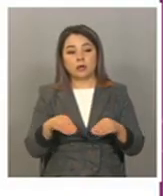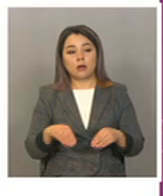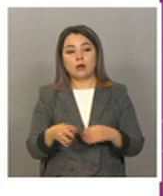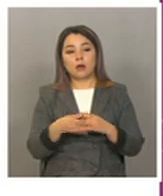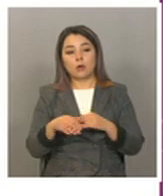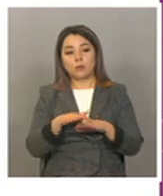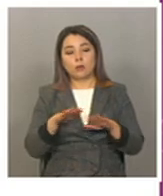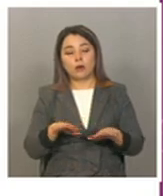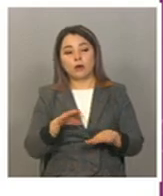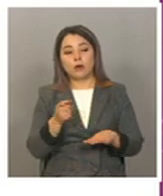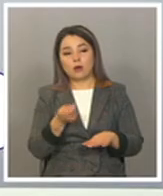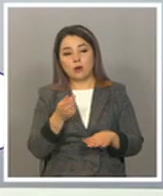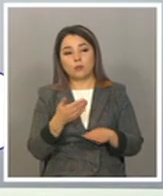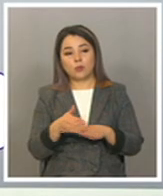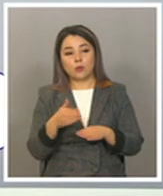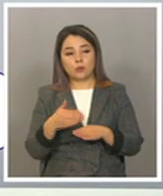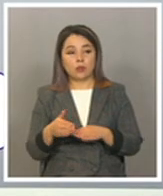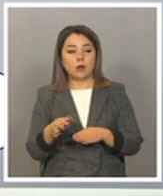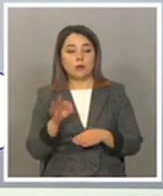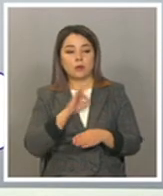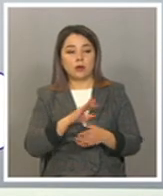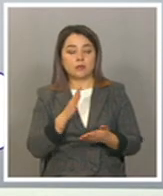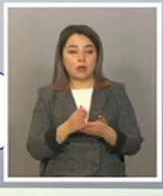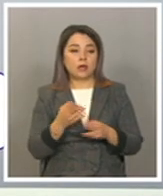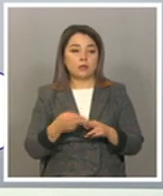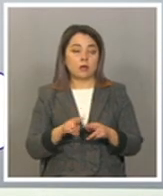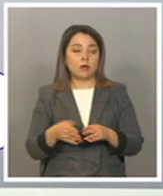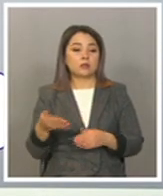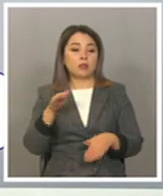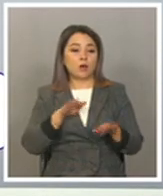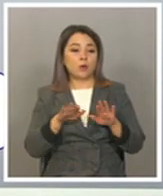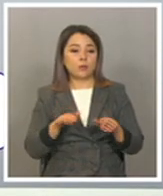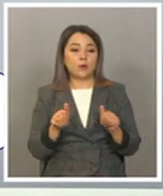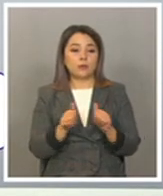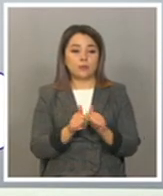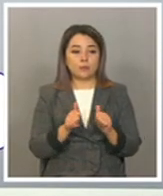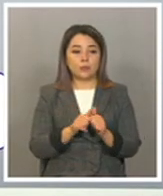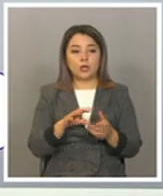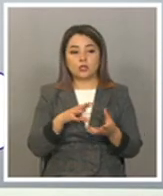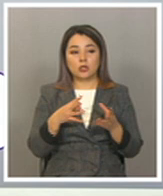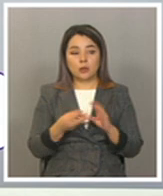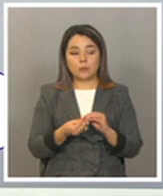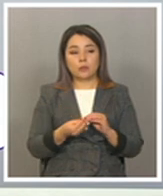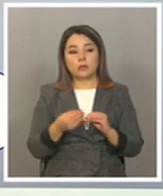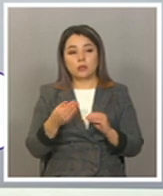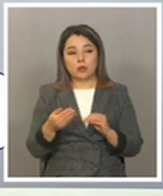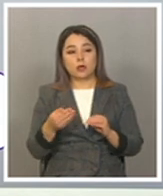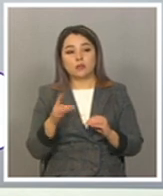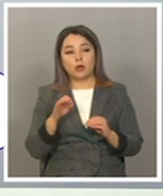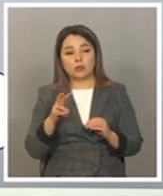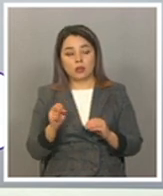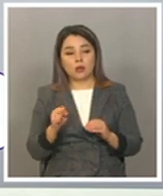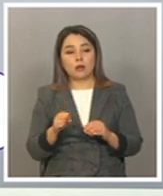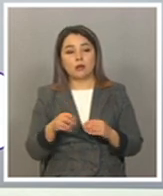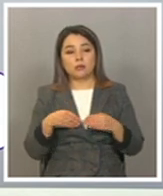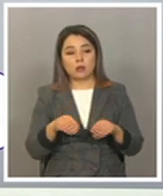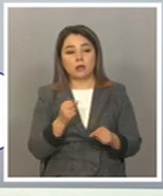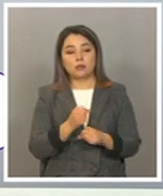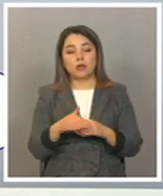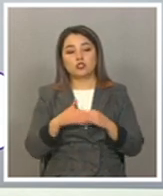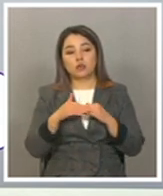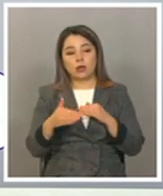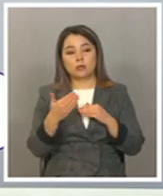бөлігі пайдалануы мүмкін. Оқушылар таулы аумақтың топырақтарын жалпы ендік зоналық бағытта орналасқан жазықтық